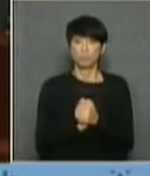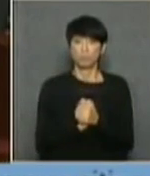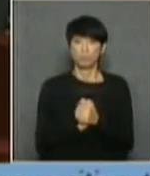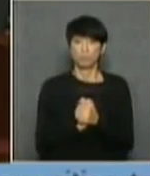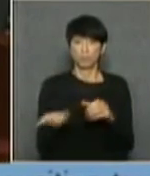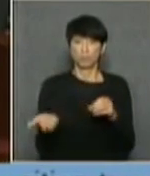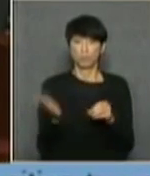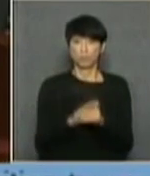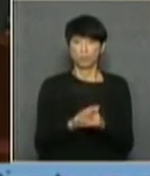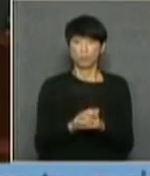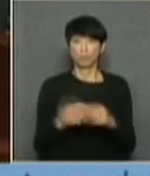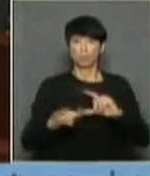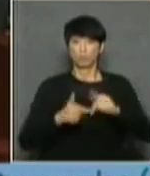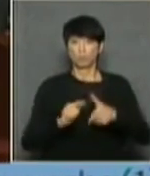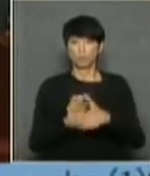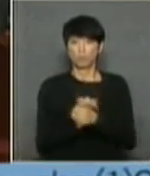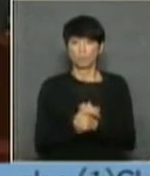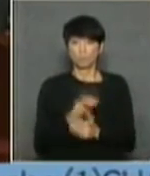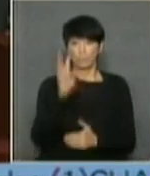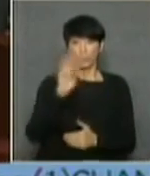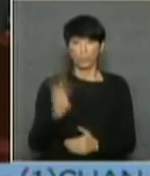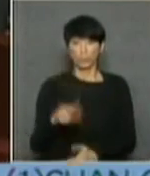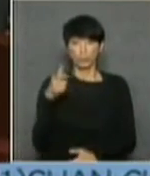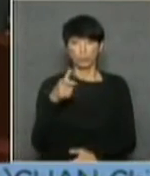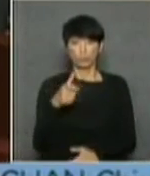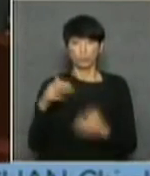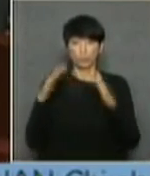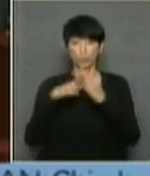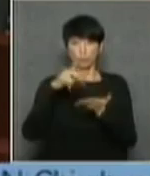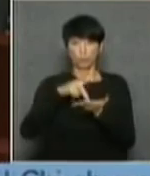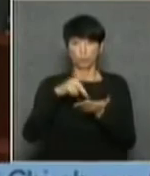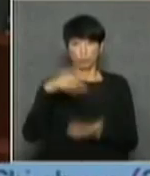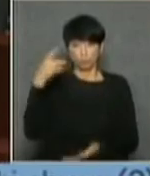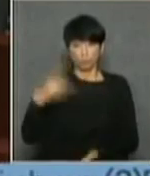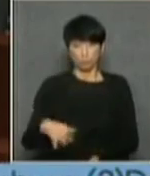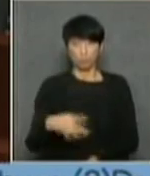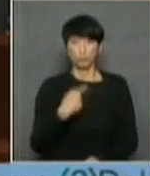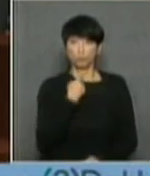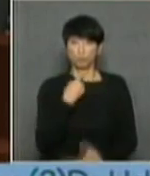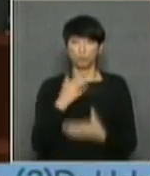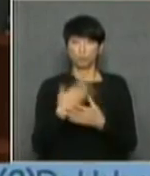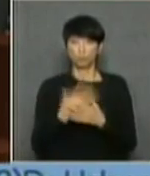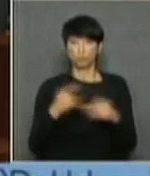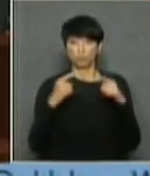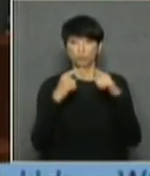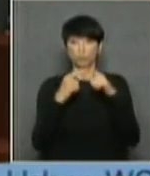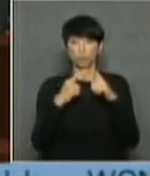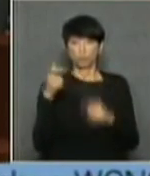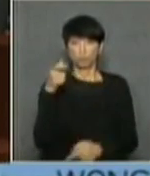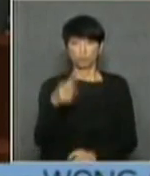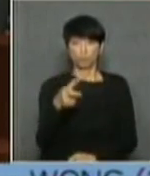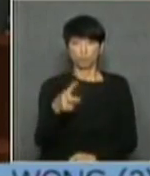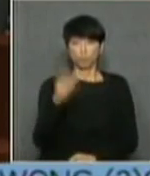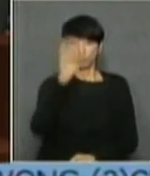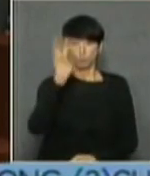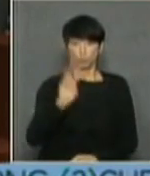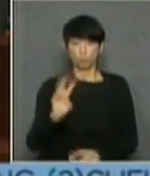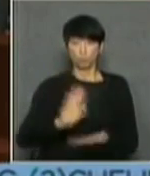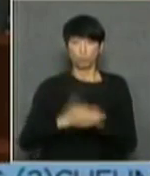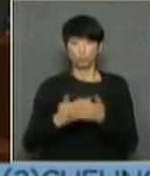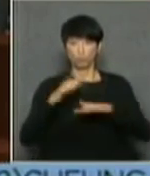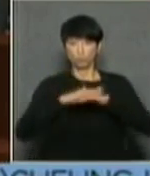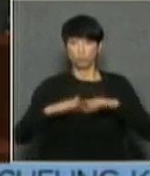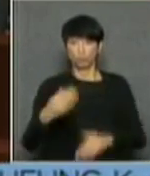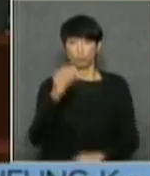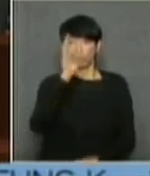偿方法当然就是豁免水费和租金，因为市民呢交了水费但是就没有安全的食水去饮